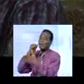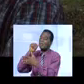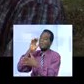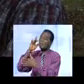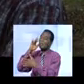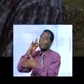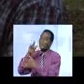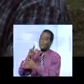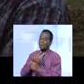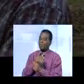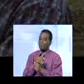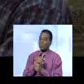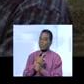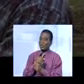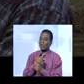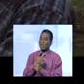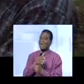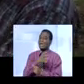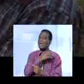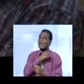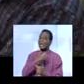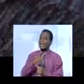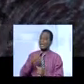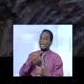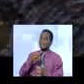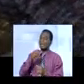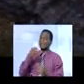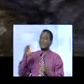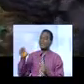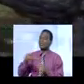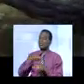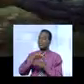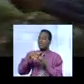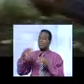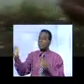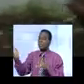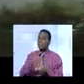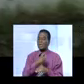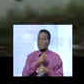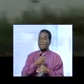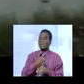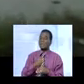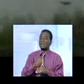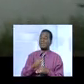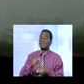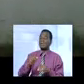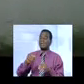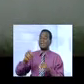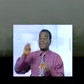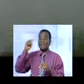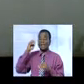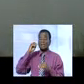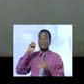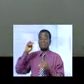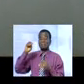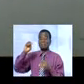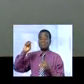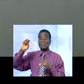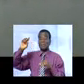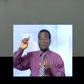Anne-Marie Raji, Marie Corée ont pris les devants les 22, 23 et 24